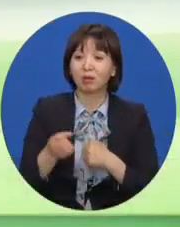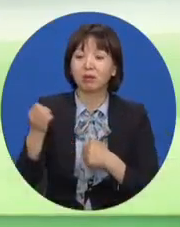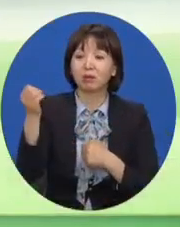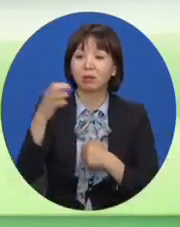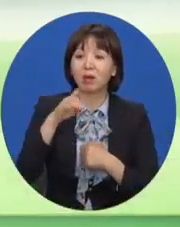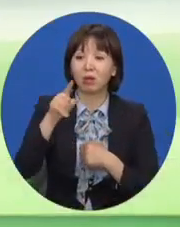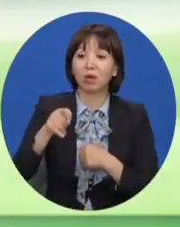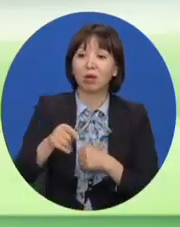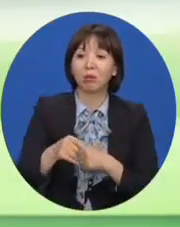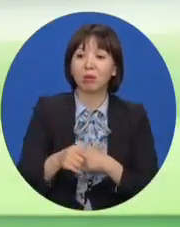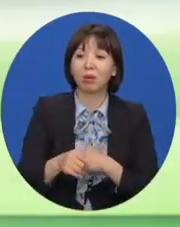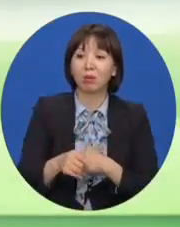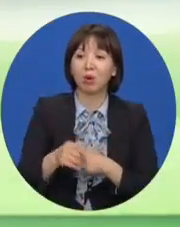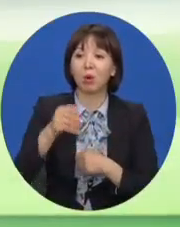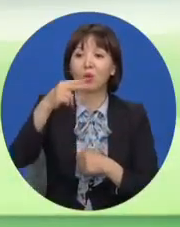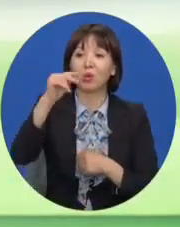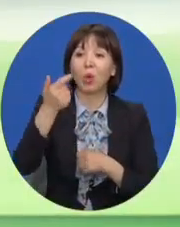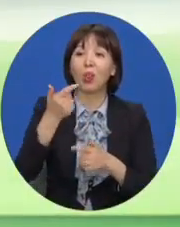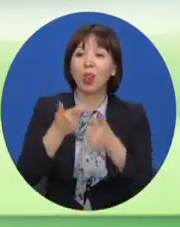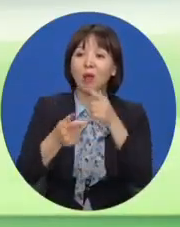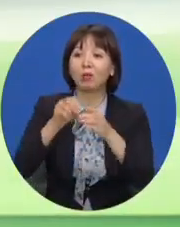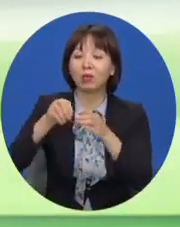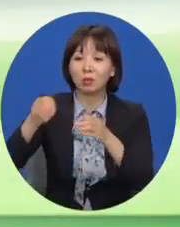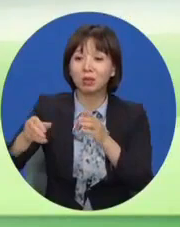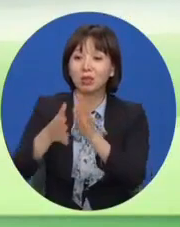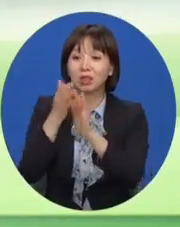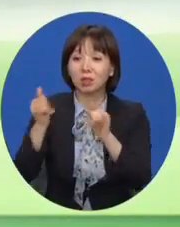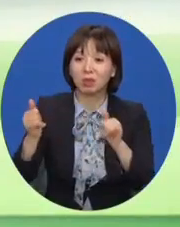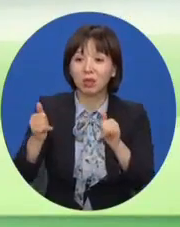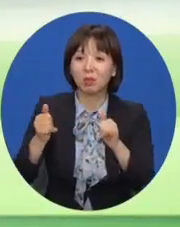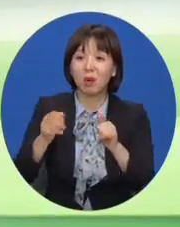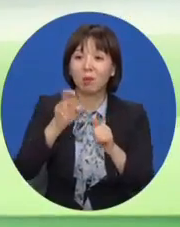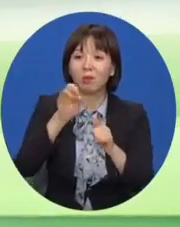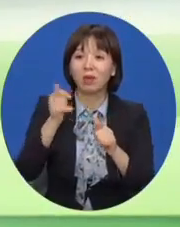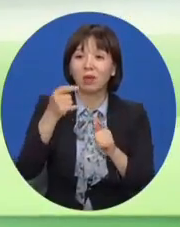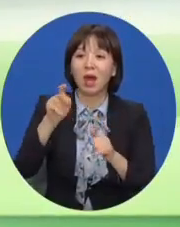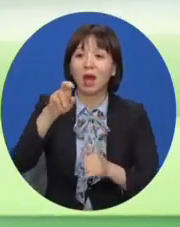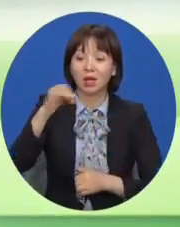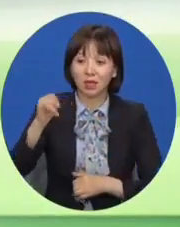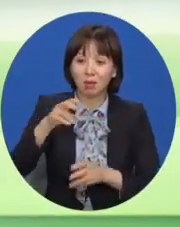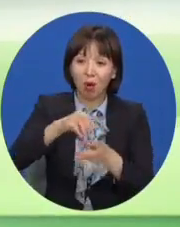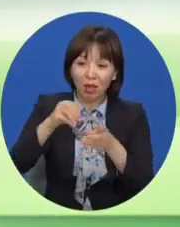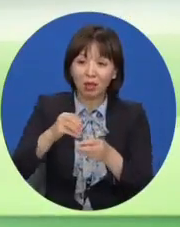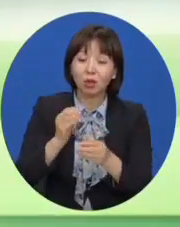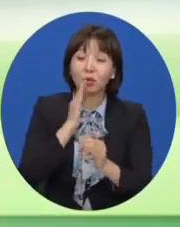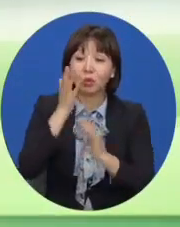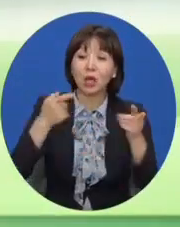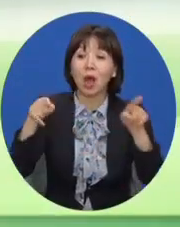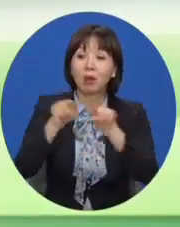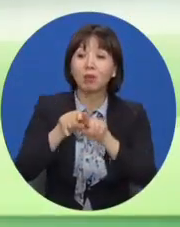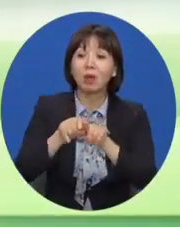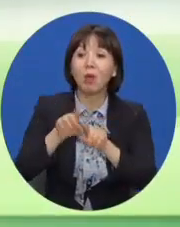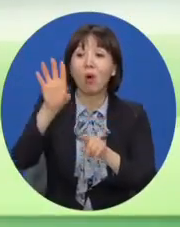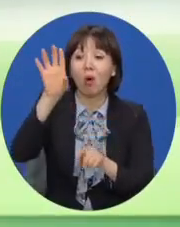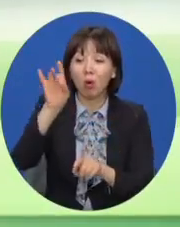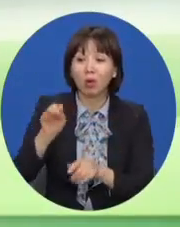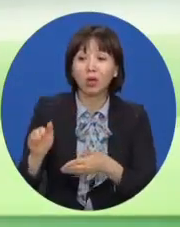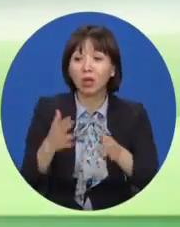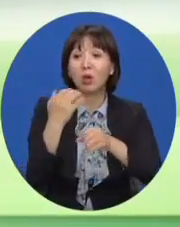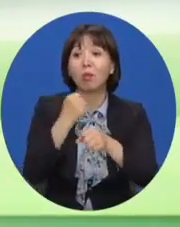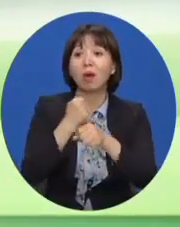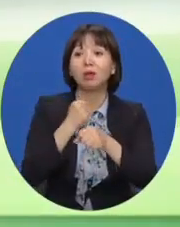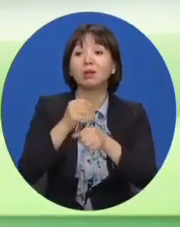차분한테 돈나물깡을 돈나물 심어서 시민이 여유있게 뭐 메나리를 뜯든지 돈나물을 뜯든지 녹색과 함께 어우러지는 그런 길로 만들